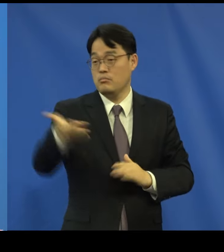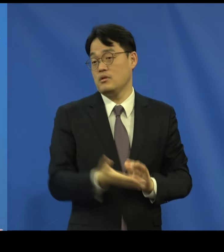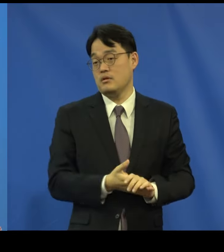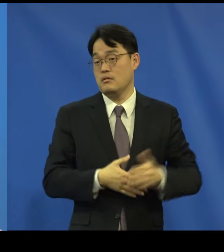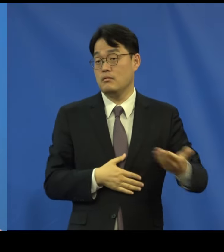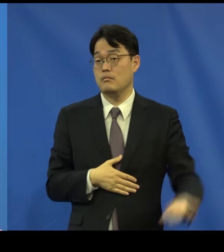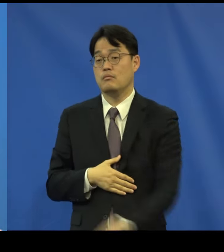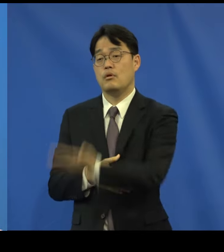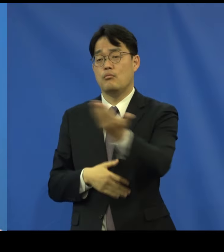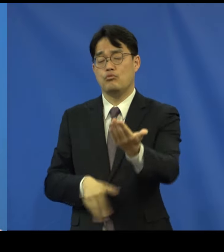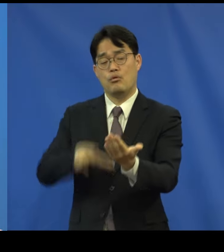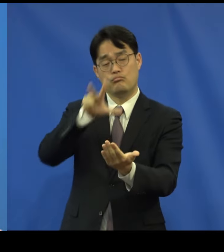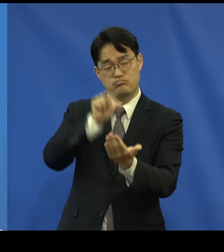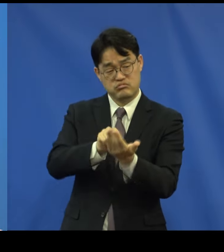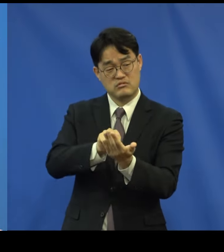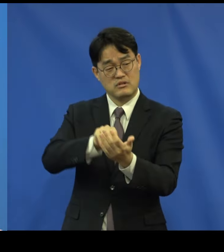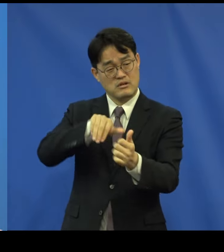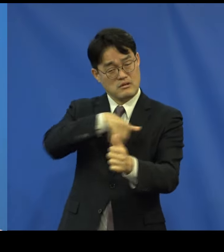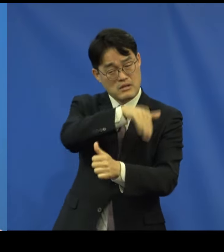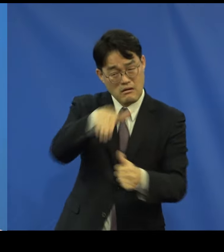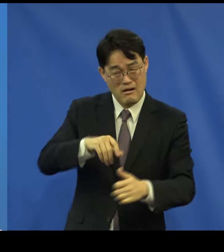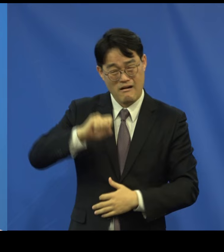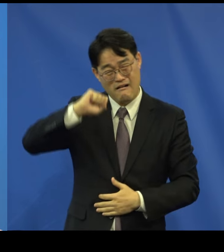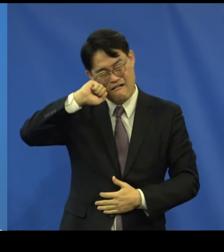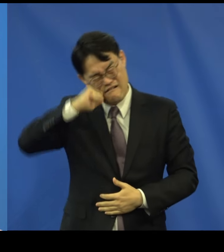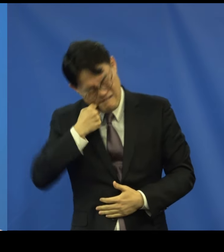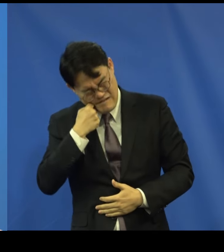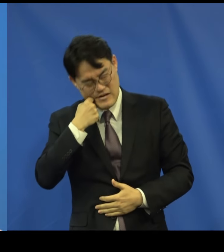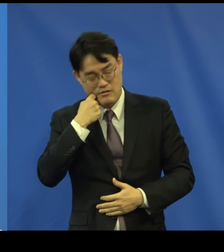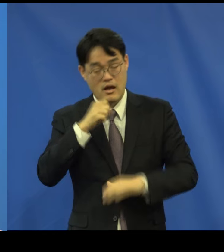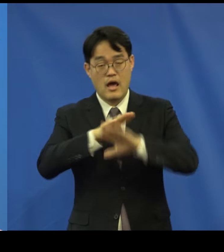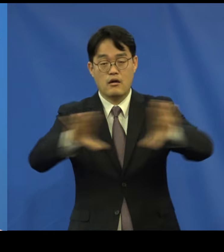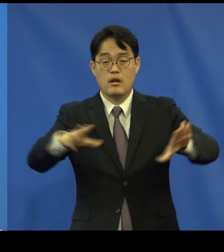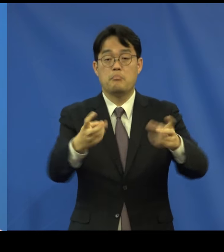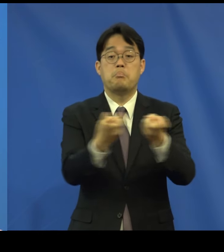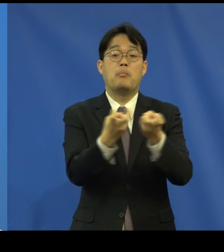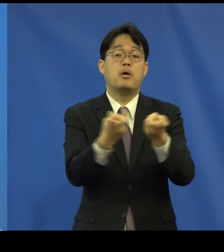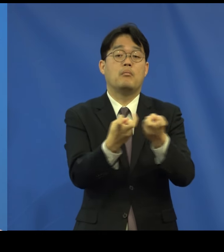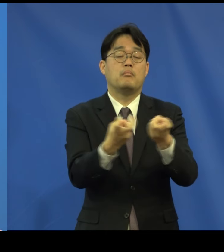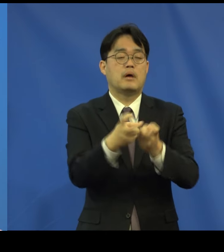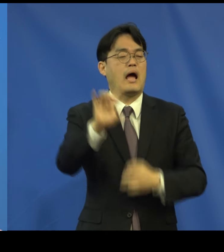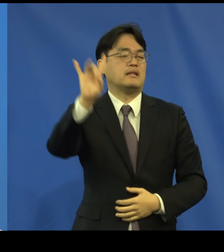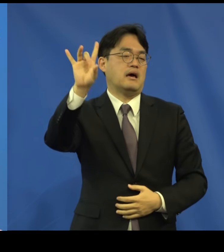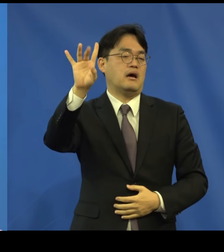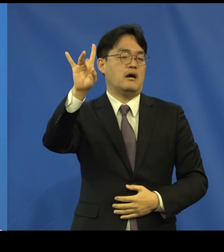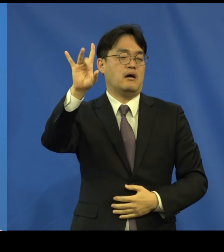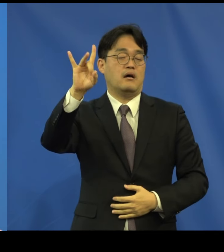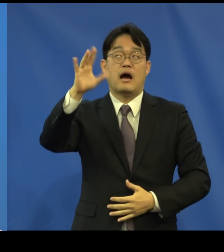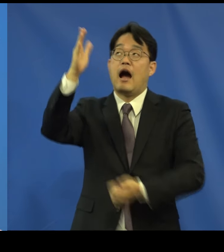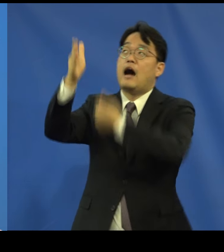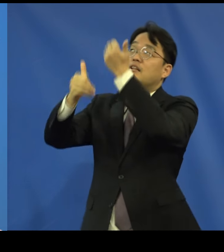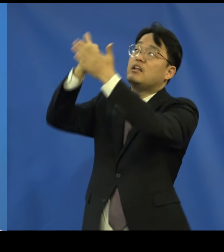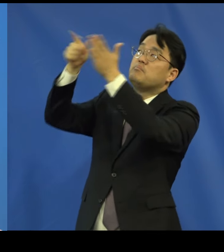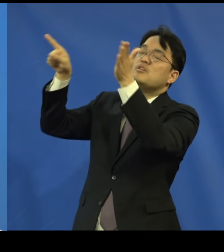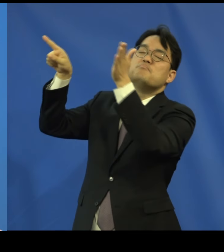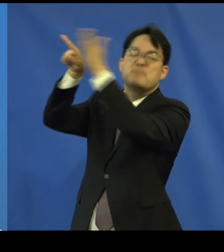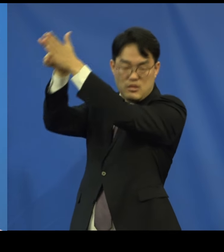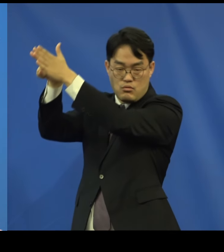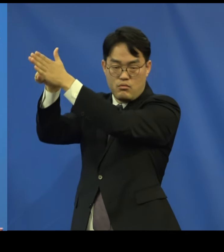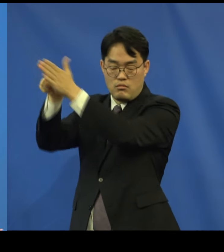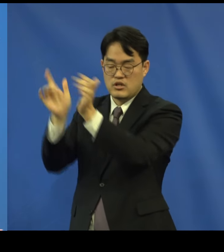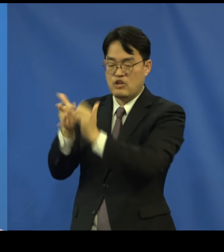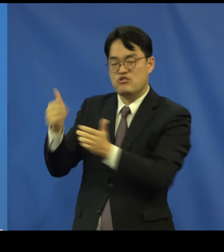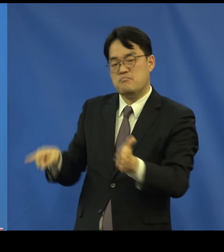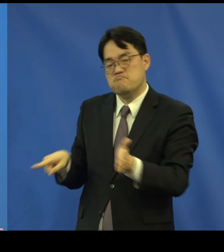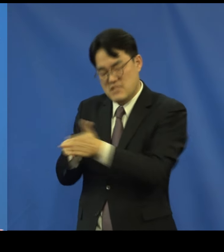힘은 주님의 말씀, 나를 믿으라고 하는 이 말씀. 그래서 이 믿으라는 이 말은 명령형입니다.